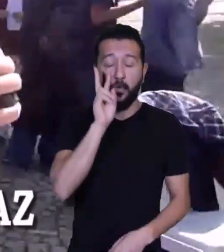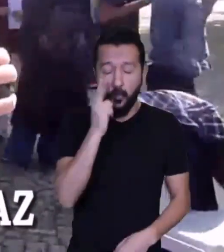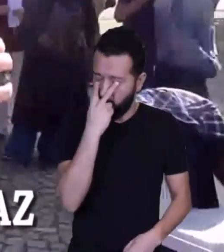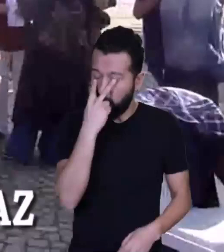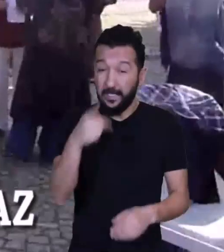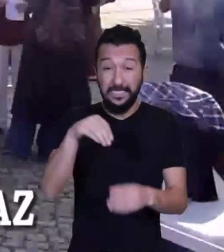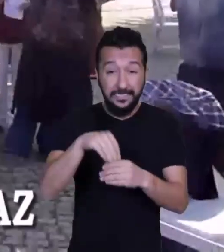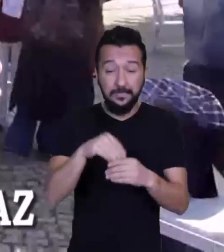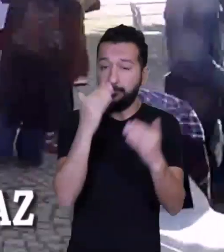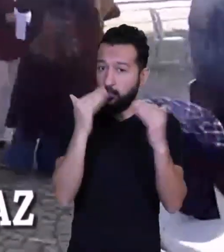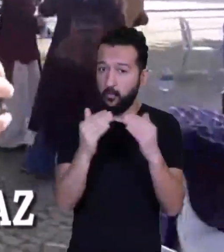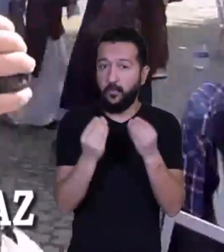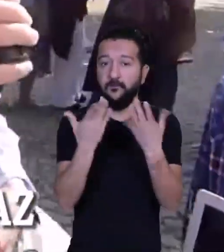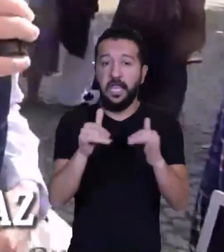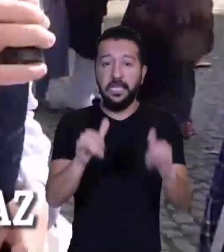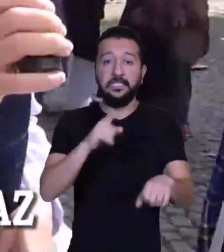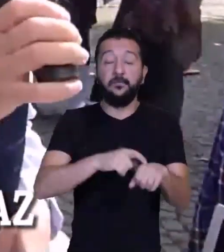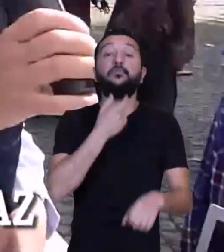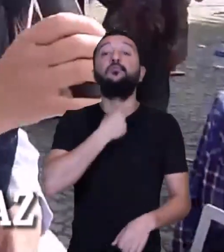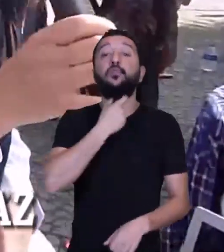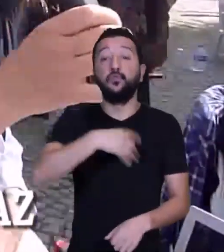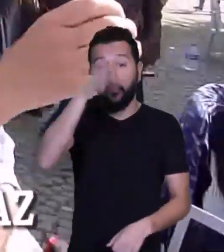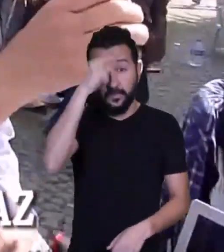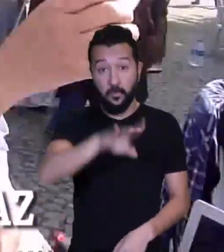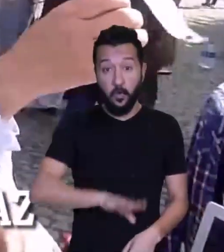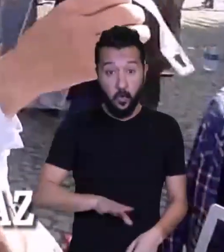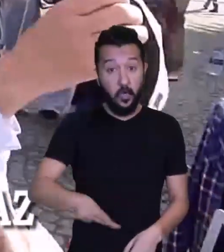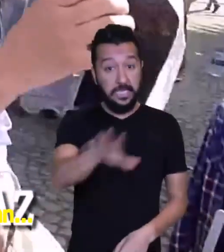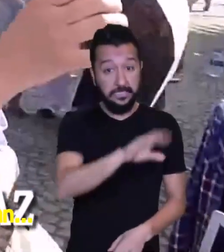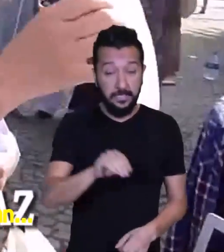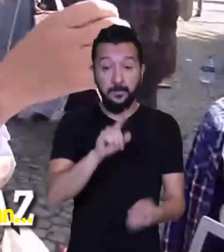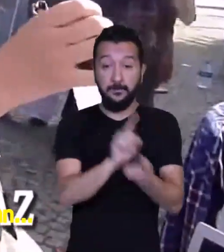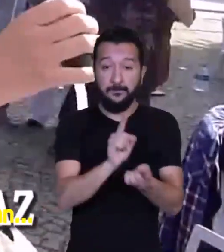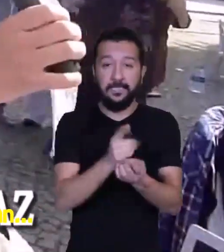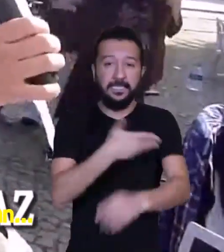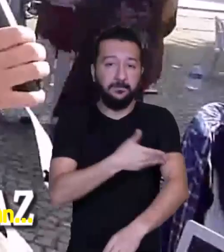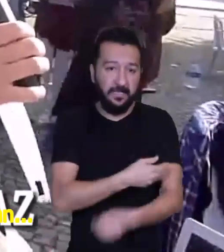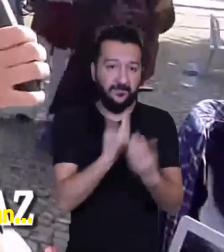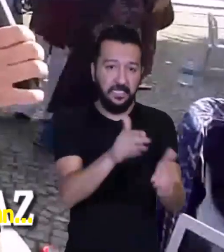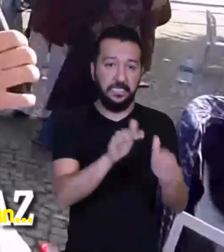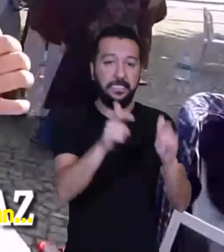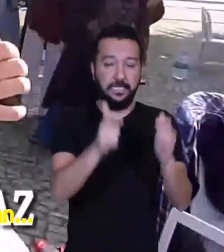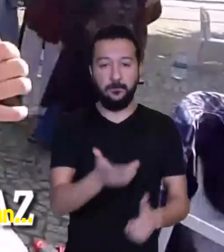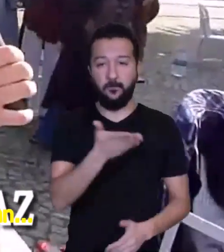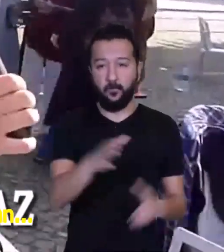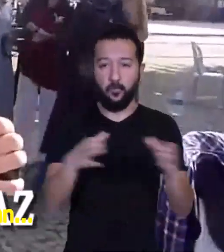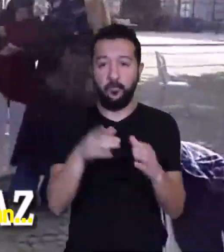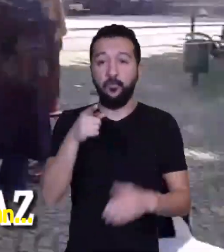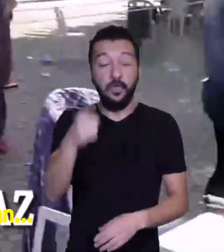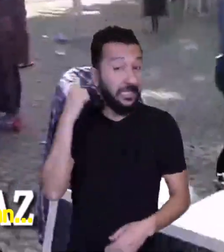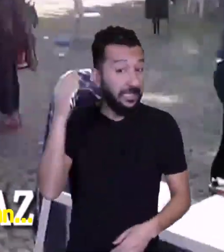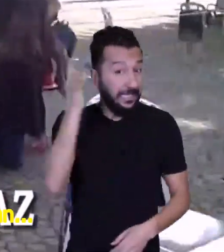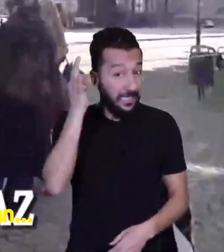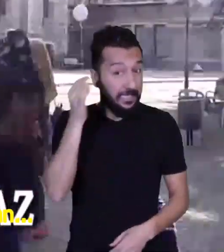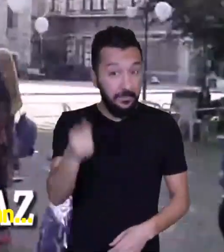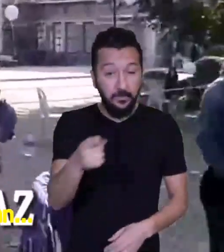engelli kullanıcıya hitap eden, aynı zamanda Boğaziçi Üniversitesi'ndeki öğrencilere de destek veren bir kurum. Bu